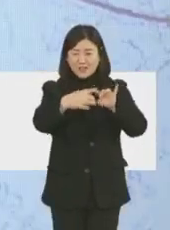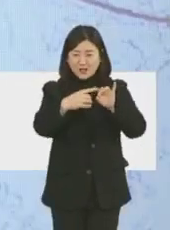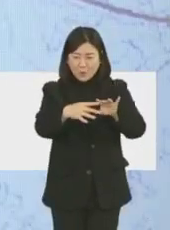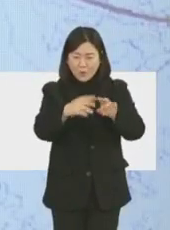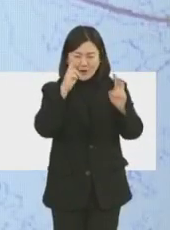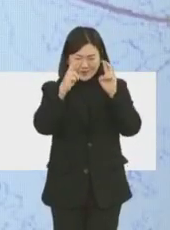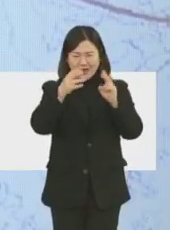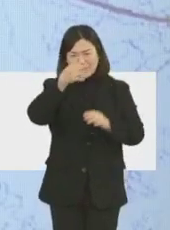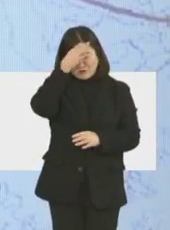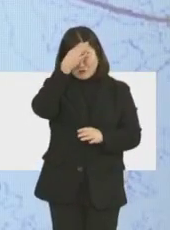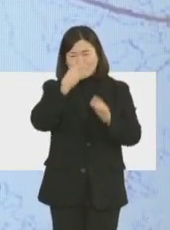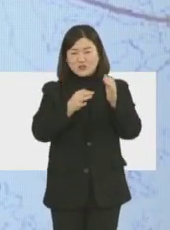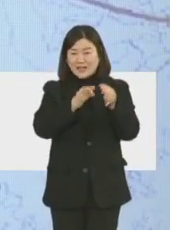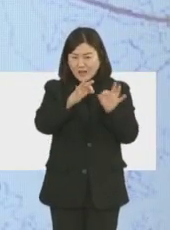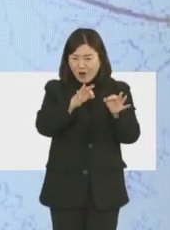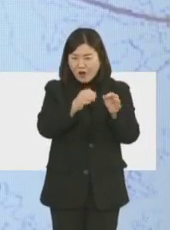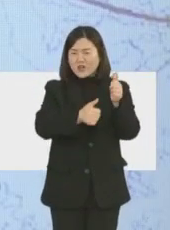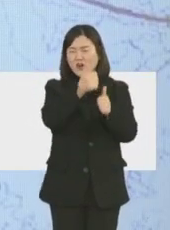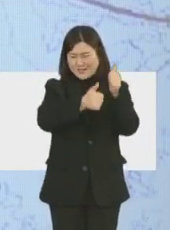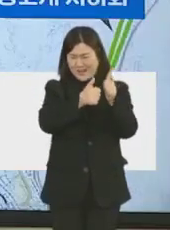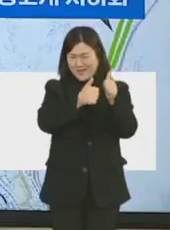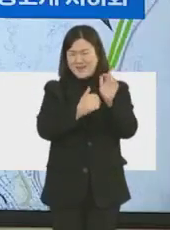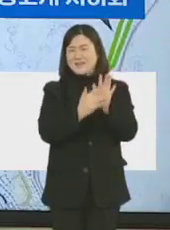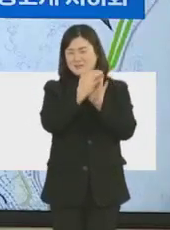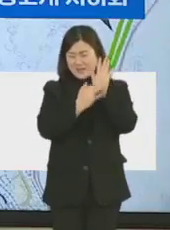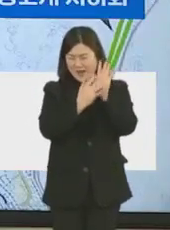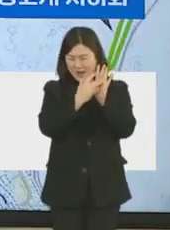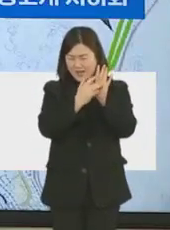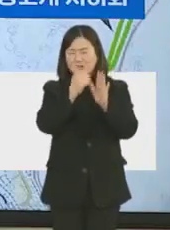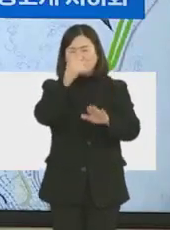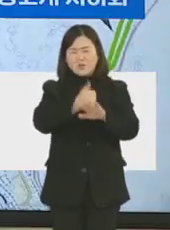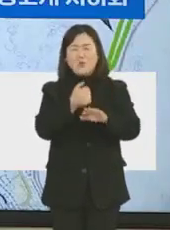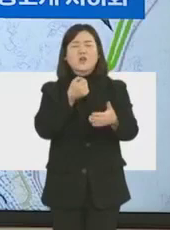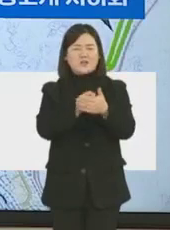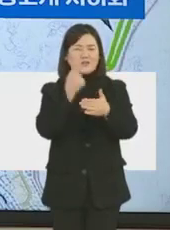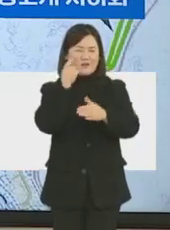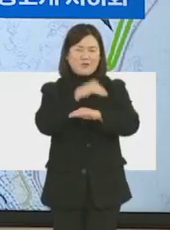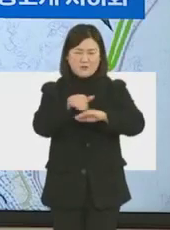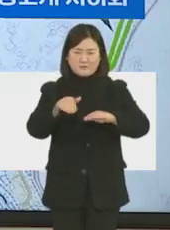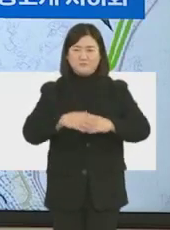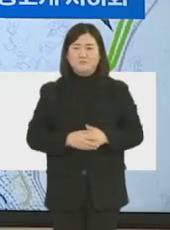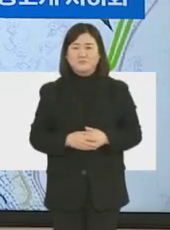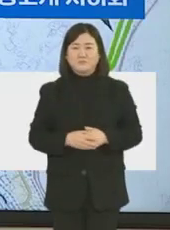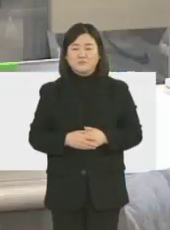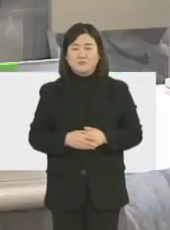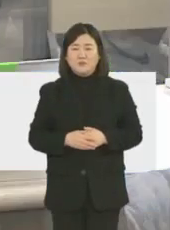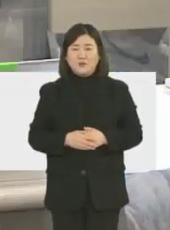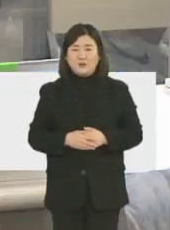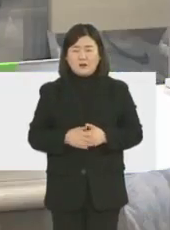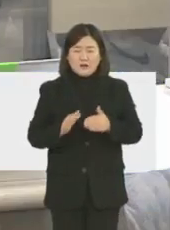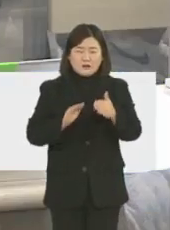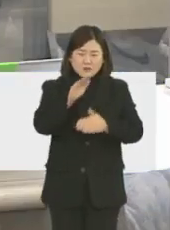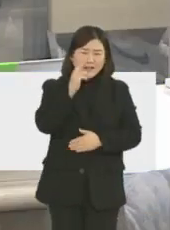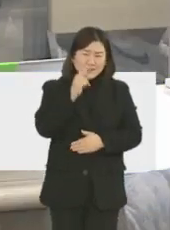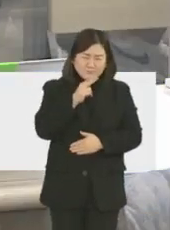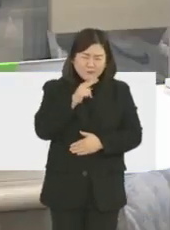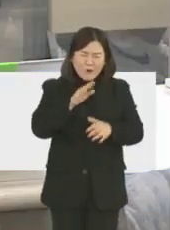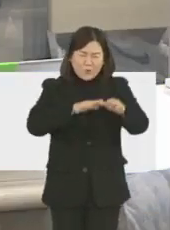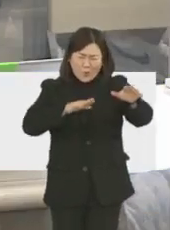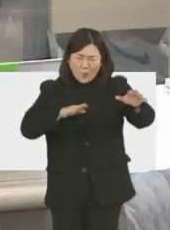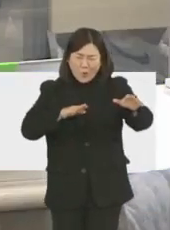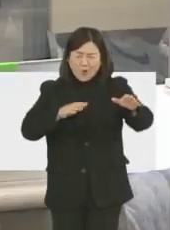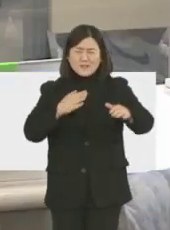제작사 간 기술 가격 경쟁을 붙이는 기술제 입체를 통해 최종 결정하기로 했습니다 또 경사가 심하고